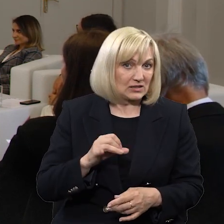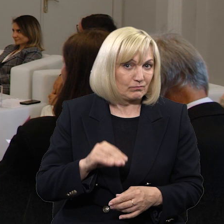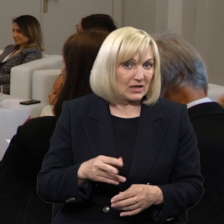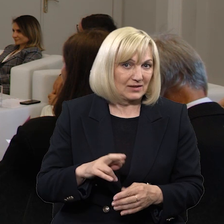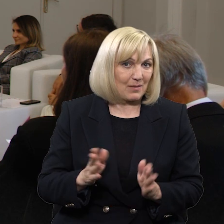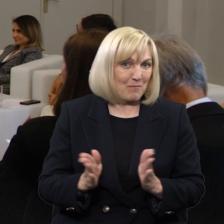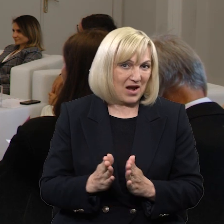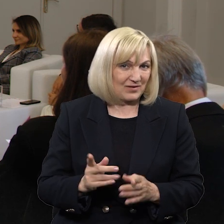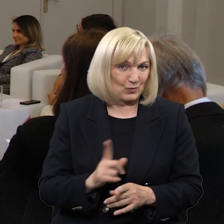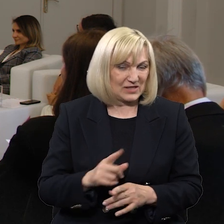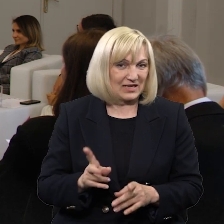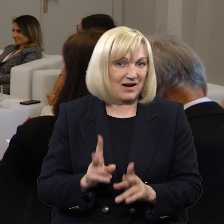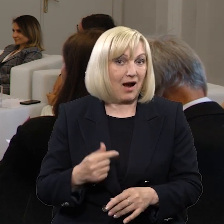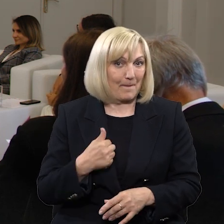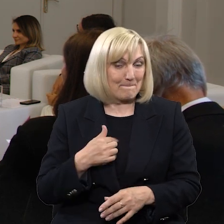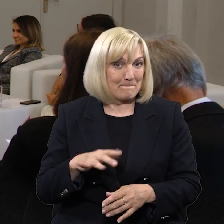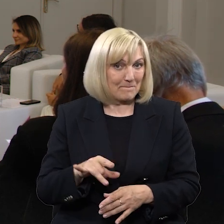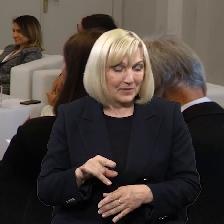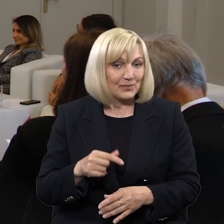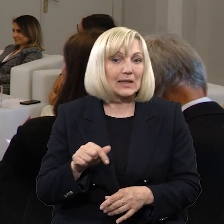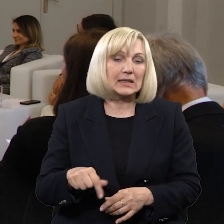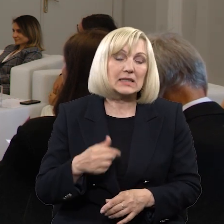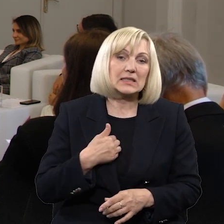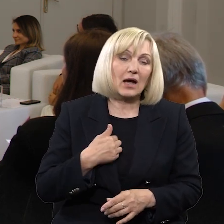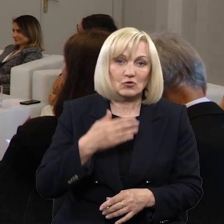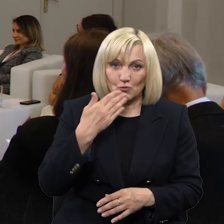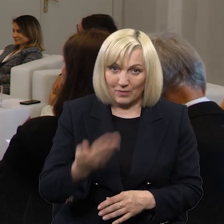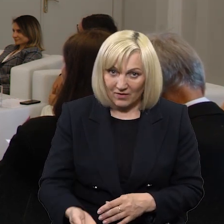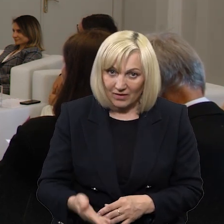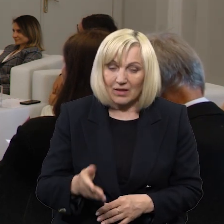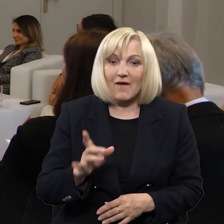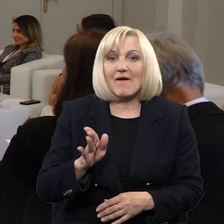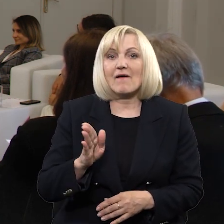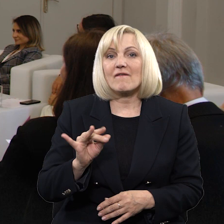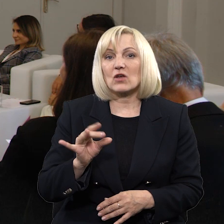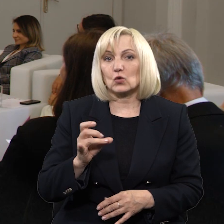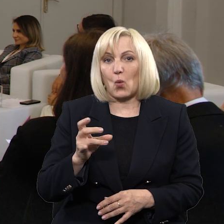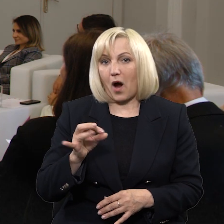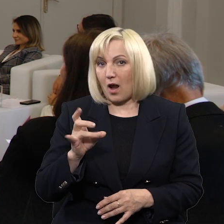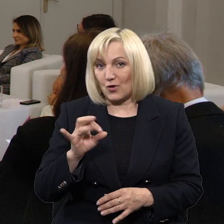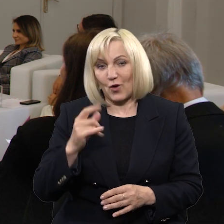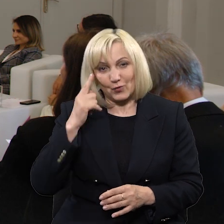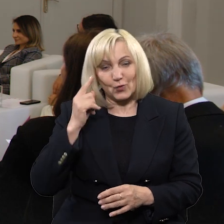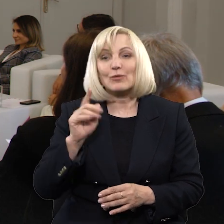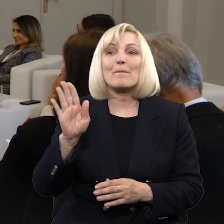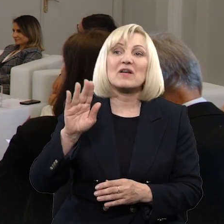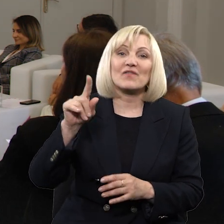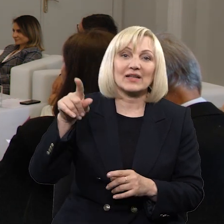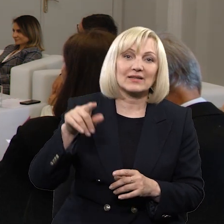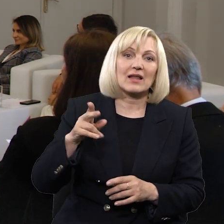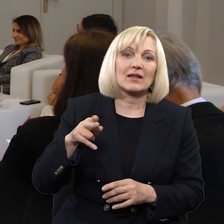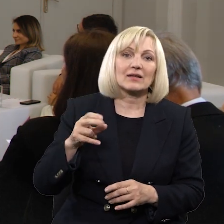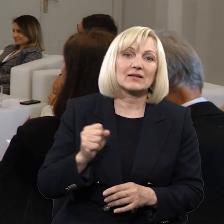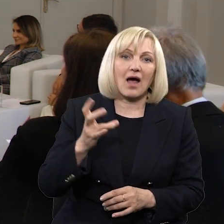Аспект для таких маленьких музеев как мы здесь я хочу поклониться виртуально и думаю что мой Привет долетит данный